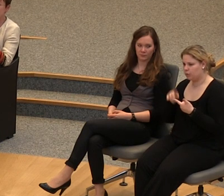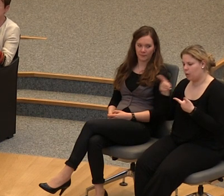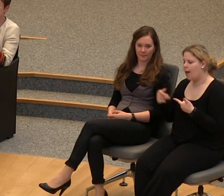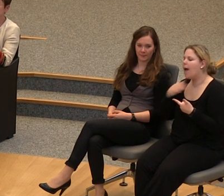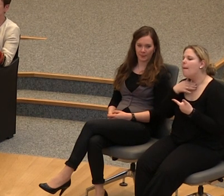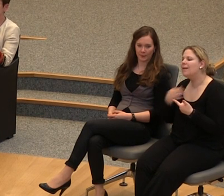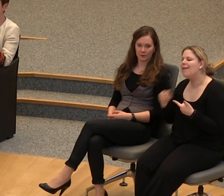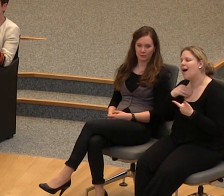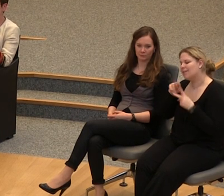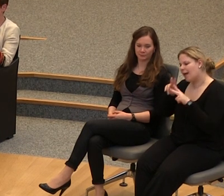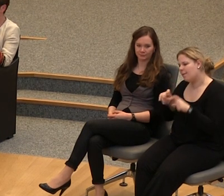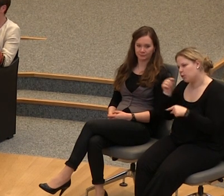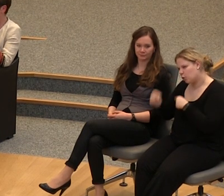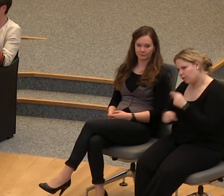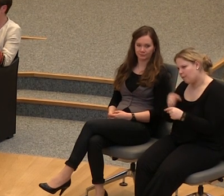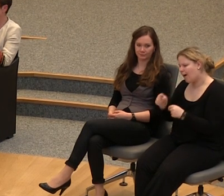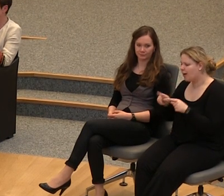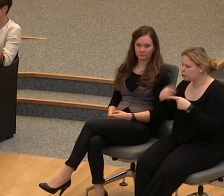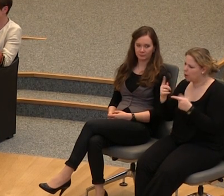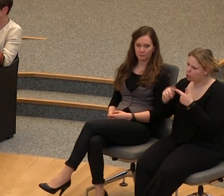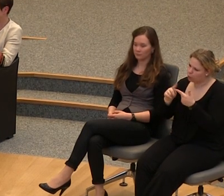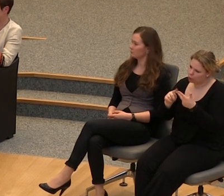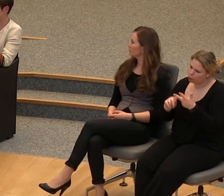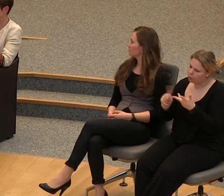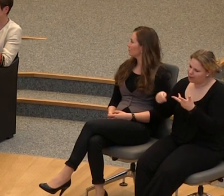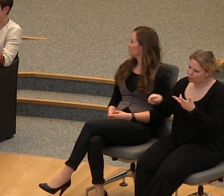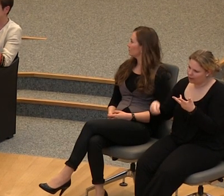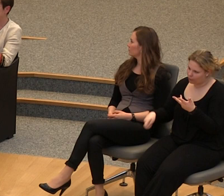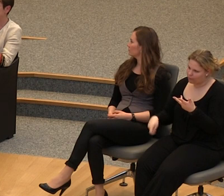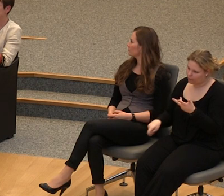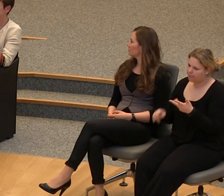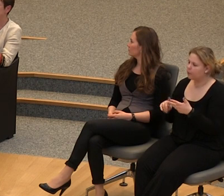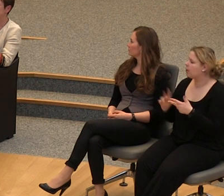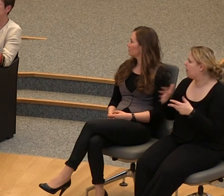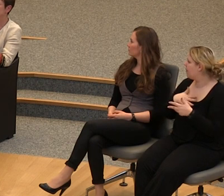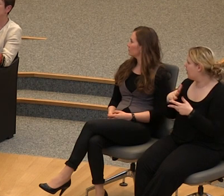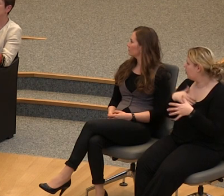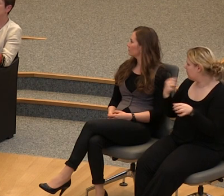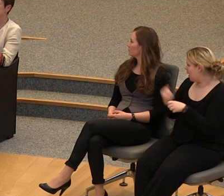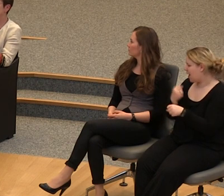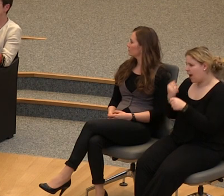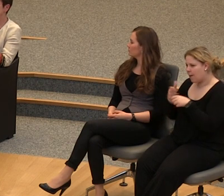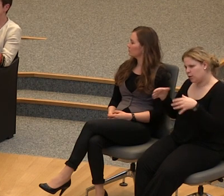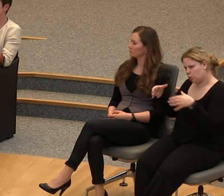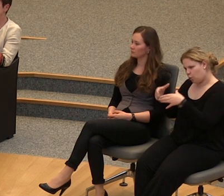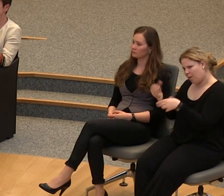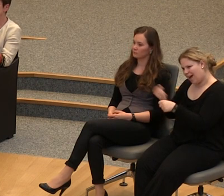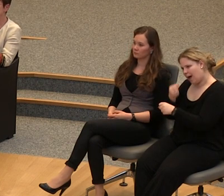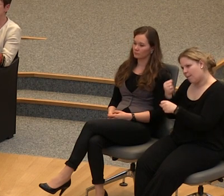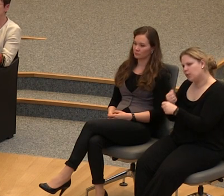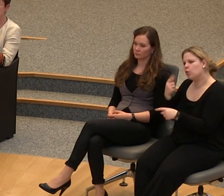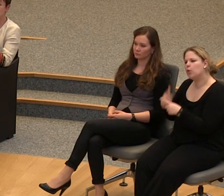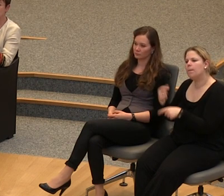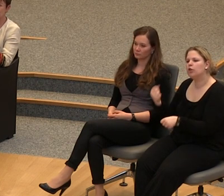Bedarfsermittlungsverfahren geben. Und wir hatten das in unserer Arbeitsgruppe zum Thema Arbeit und Beschäftigung, wo auch deutlich wurde, da sind